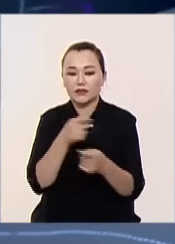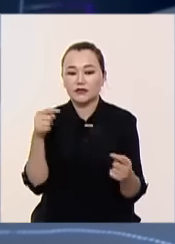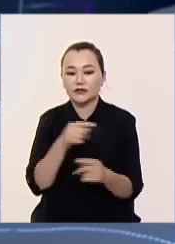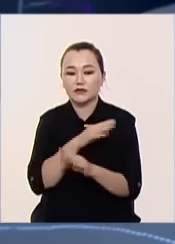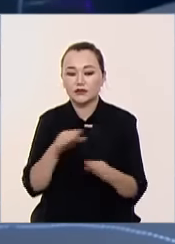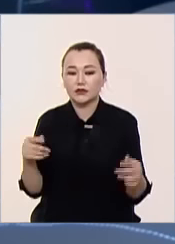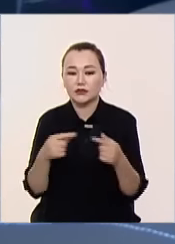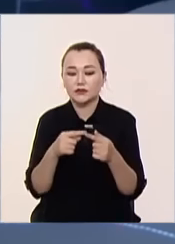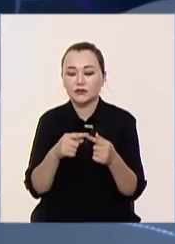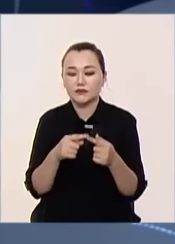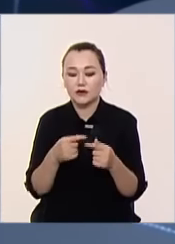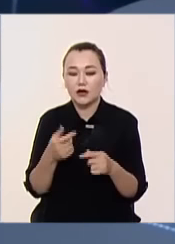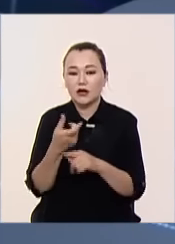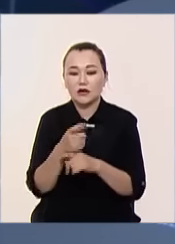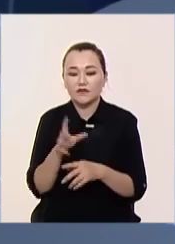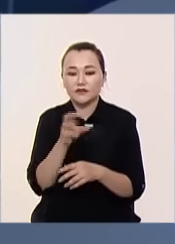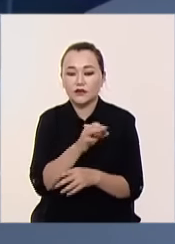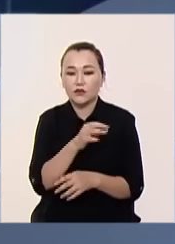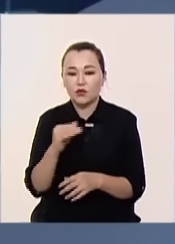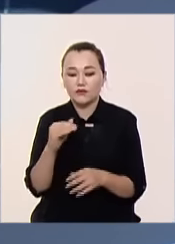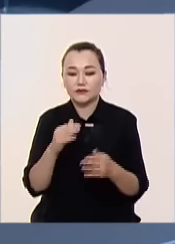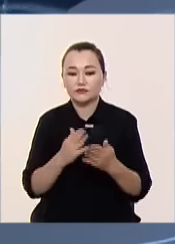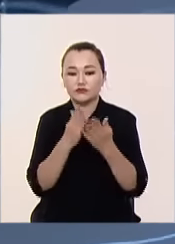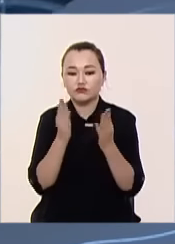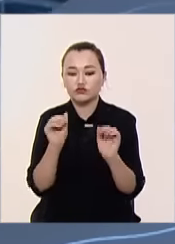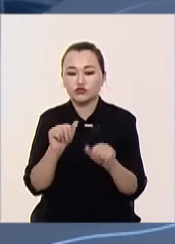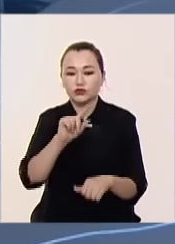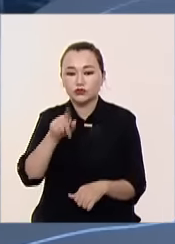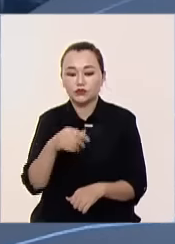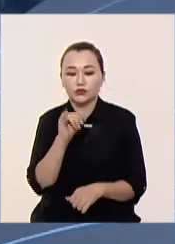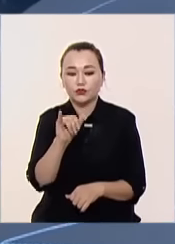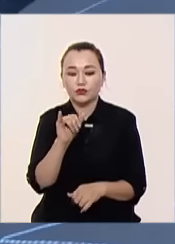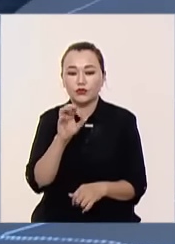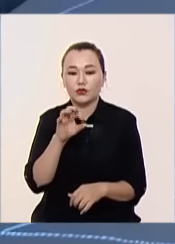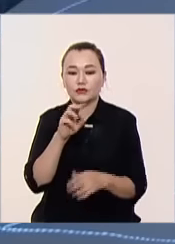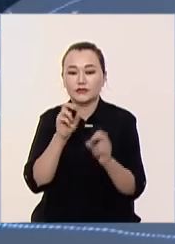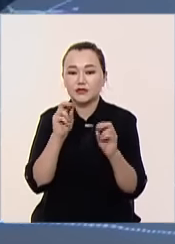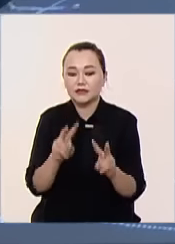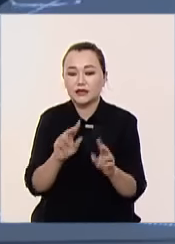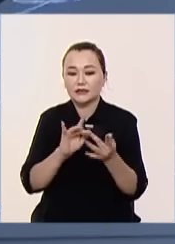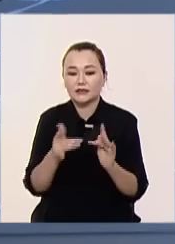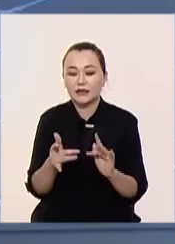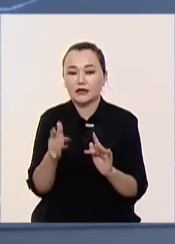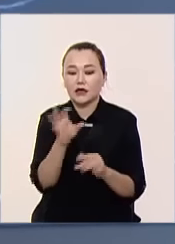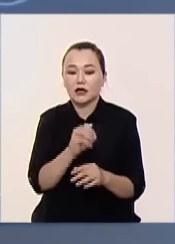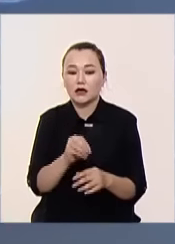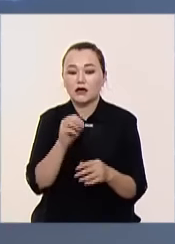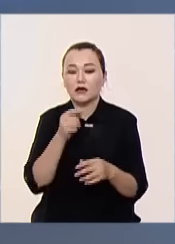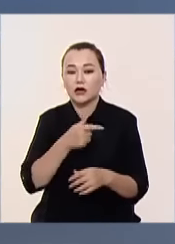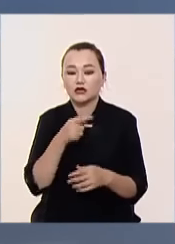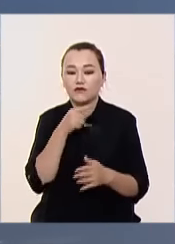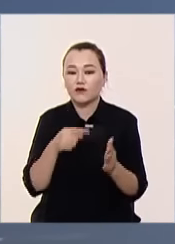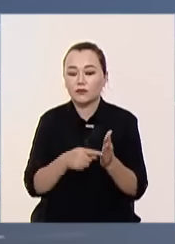соответствует действительности. Все официальные данные можно запросить в уполномоченных органах. Тем временем граждане задаются